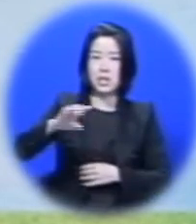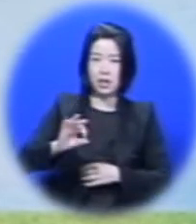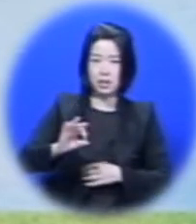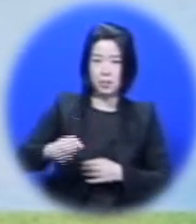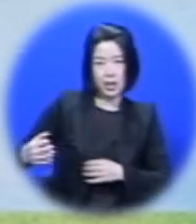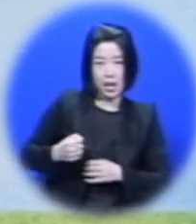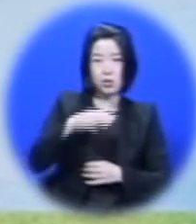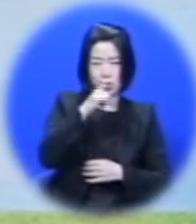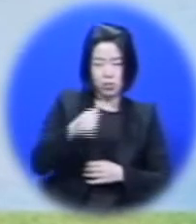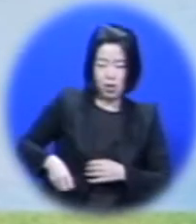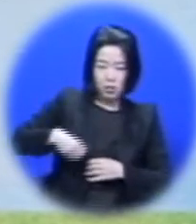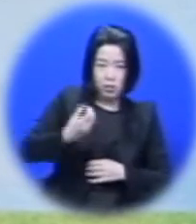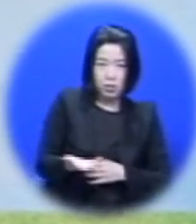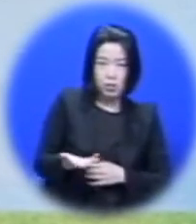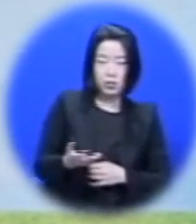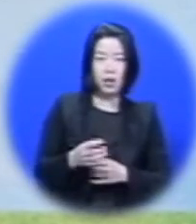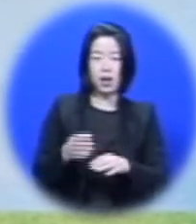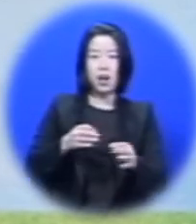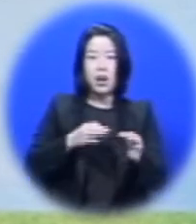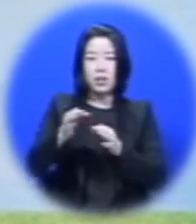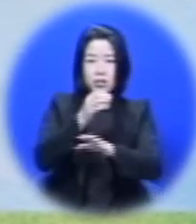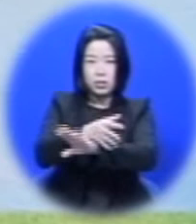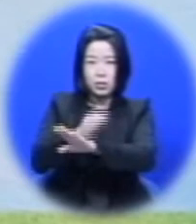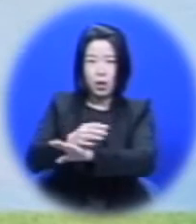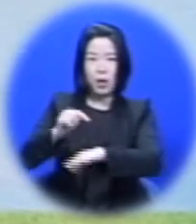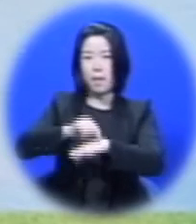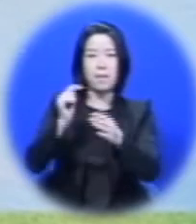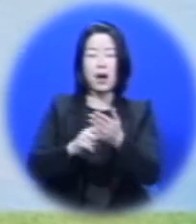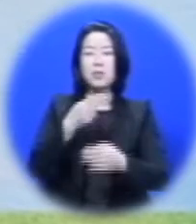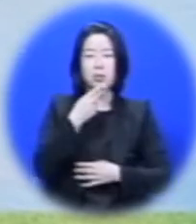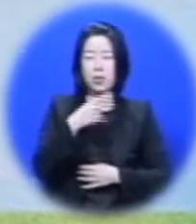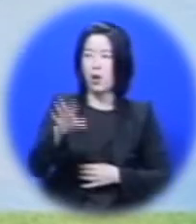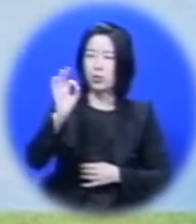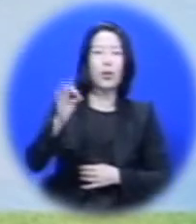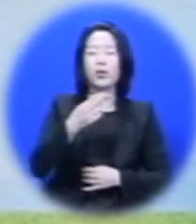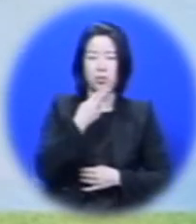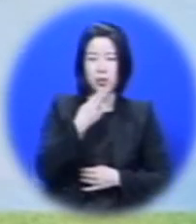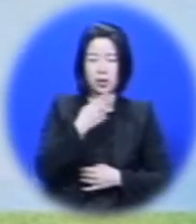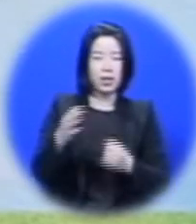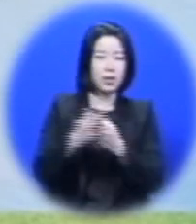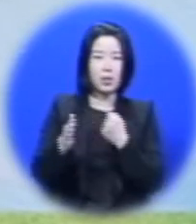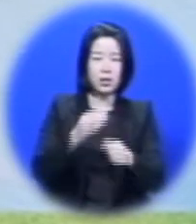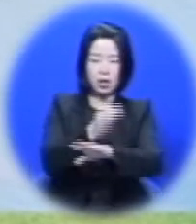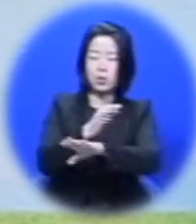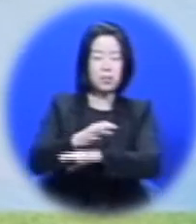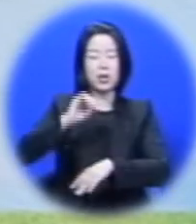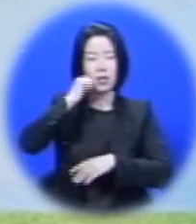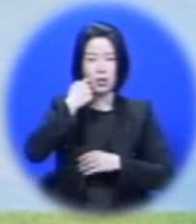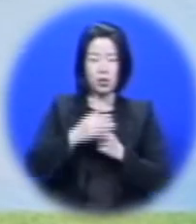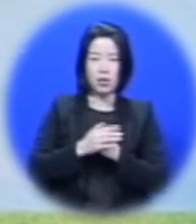다 털어내놓고 보니까 쇼핑할 마음이 하나도 없어졌어요. 네. 돈도 없으니 뭘 쇼핑을 하겠어요.